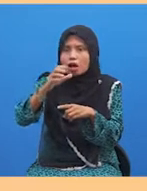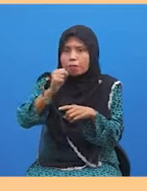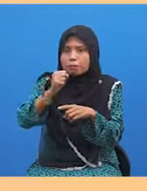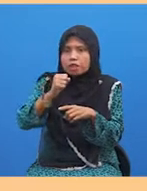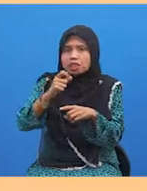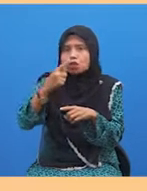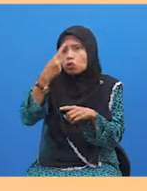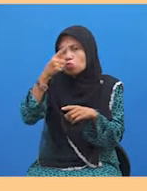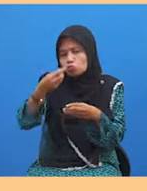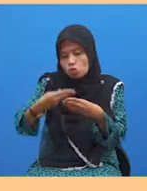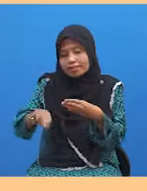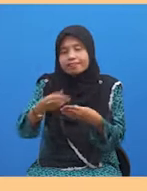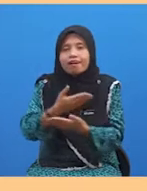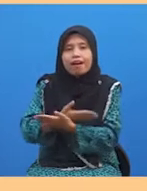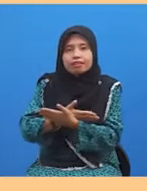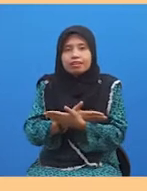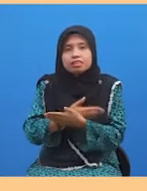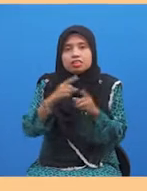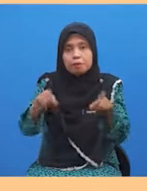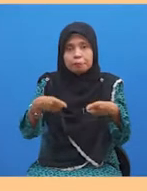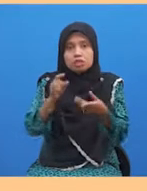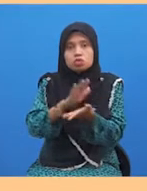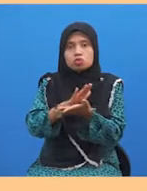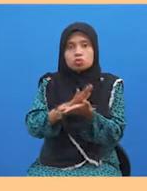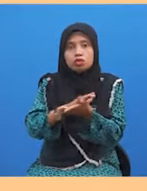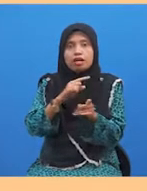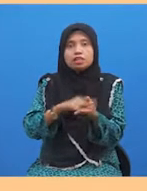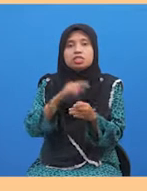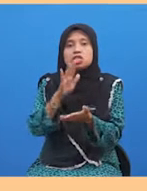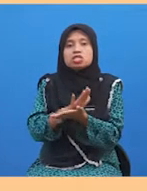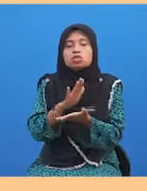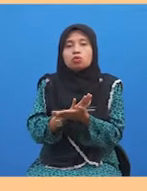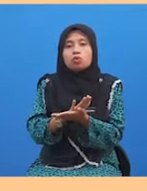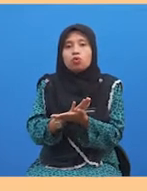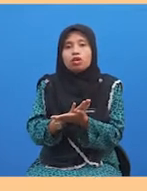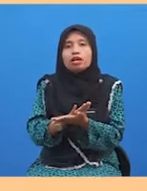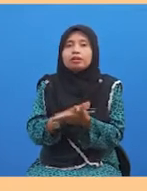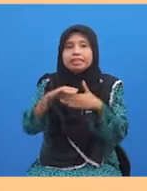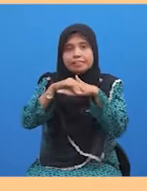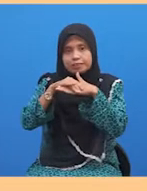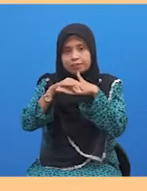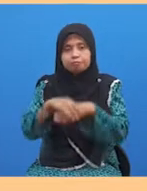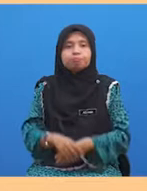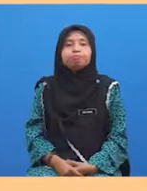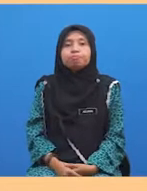untuk menghantar anak-anaknya bersekolah di sekolah Inggeris.